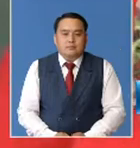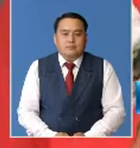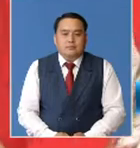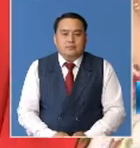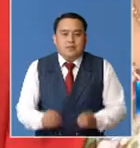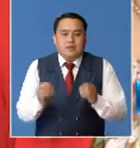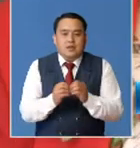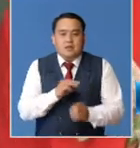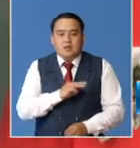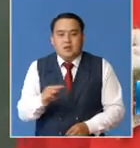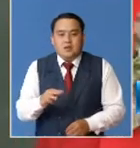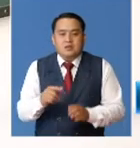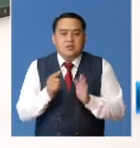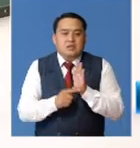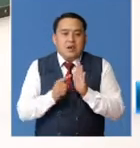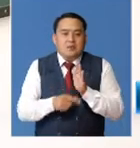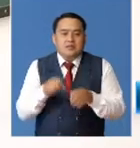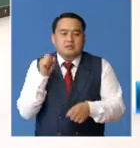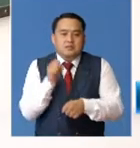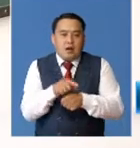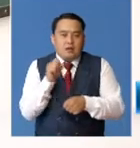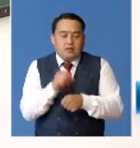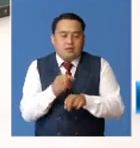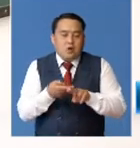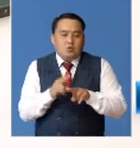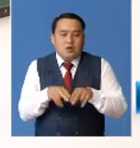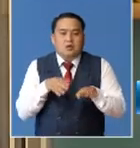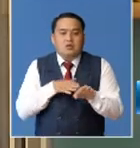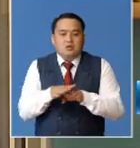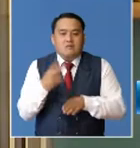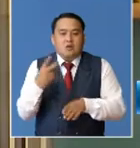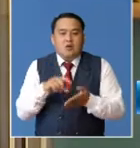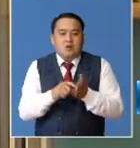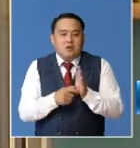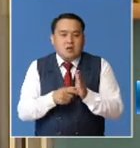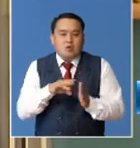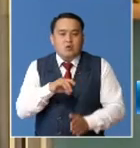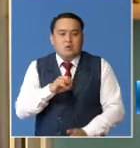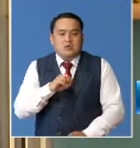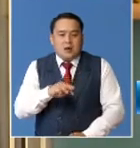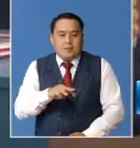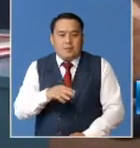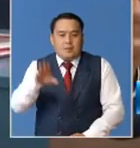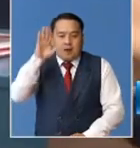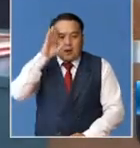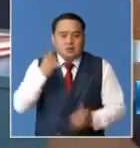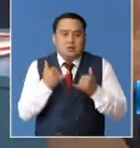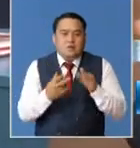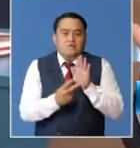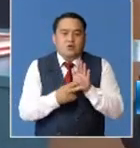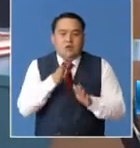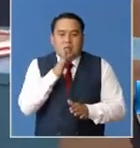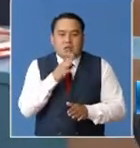За 10 минут около 70 задач. Именно столько решает второклассник Нурислам Жолдаспай. Мальчику сейчас 8